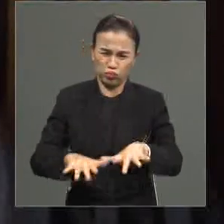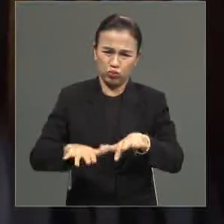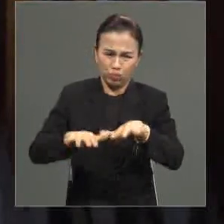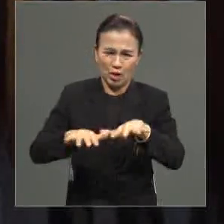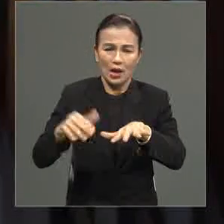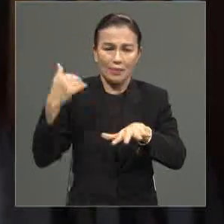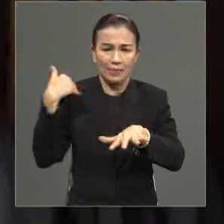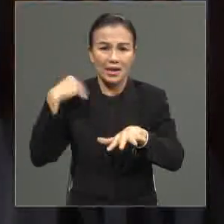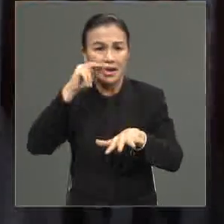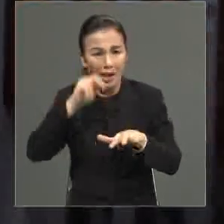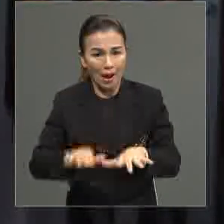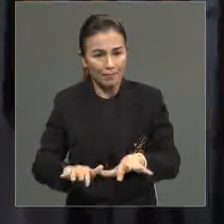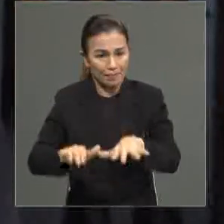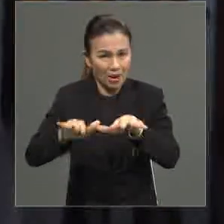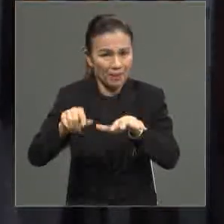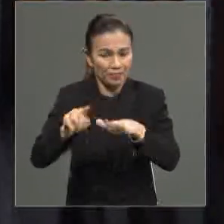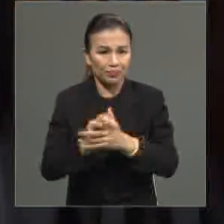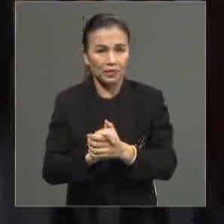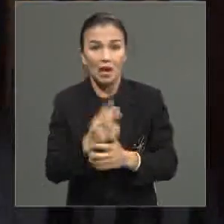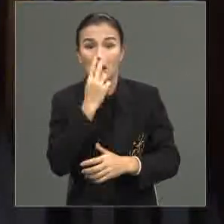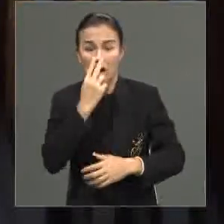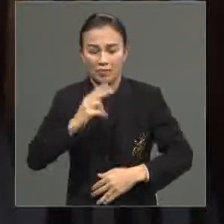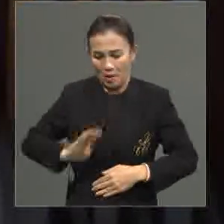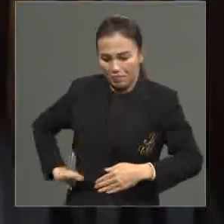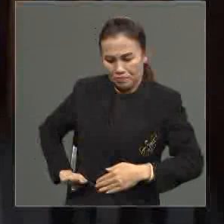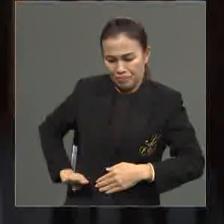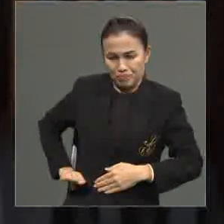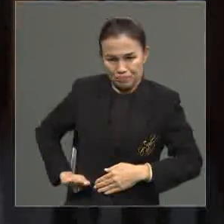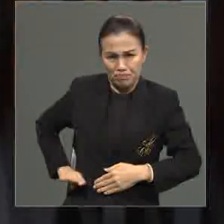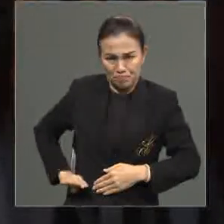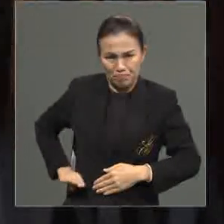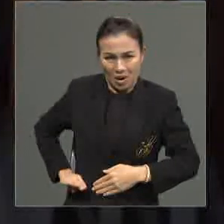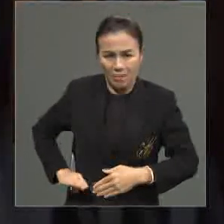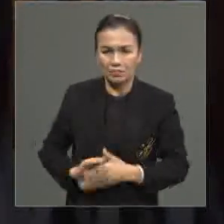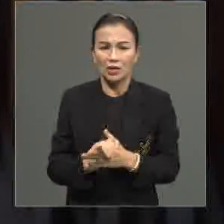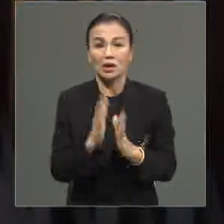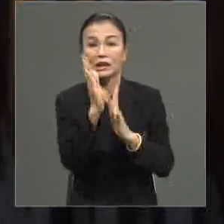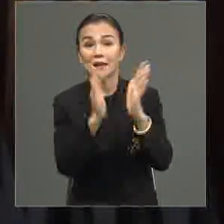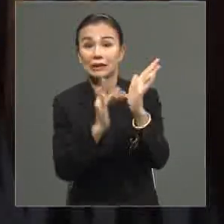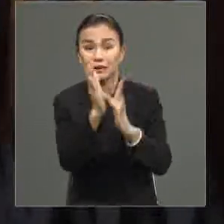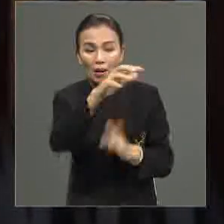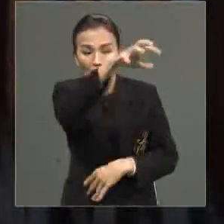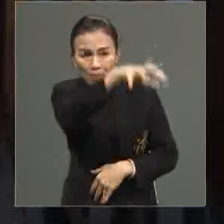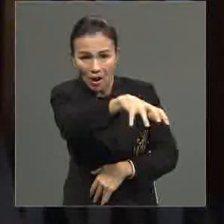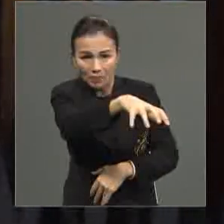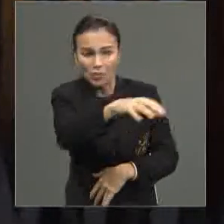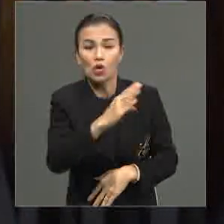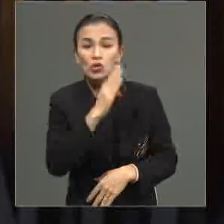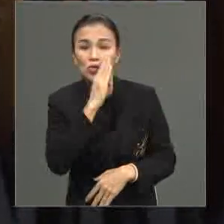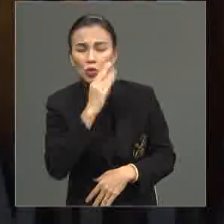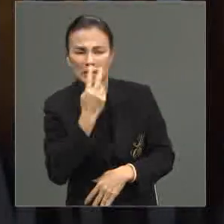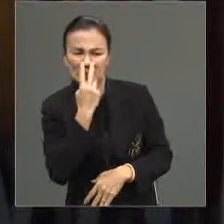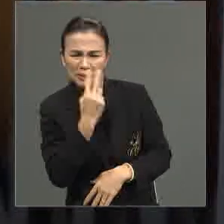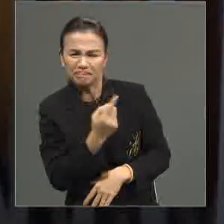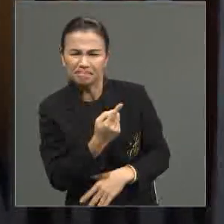มากแล้วนะถ้าต้นถนนเกือบเอวแล้วแถวบทคิดบทอะไรแถวนั้นนะถ้ารามาไม่ได้ไปสูงม